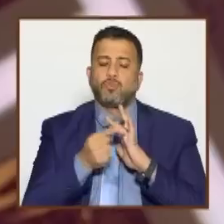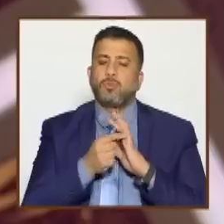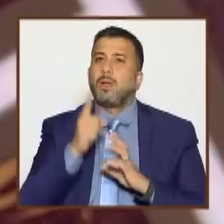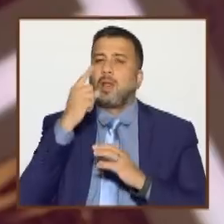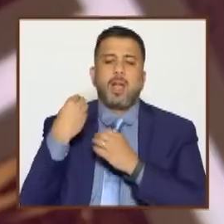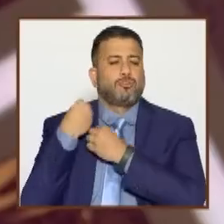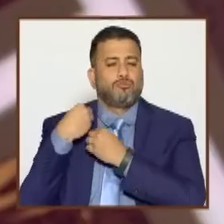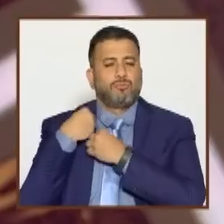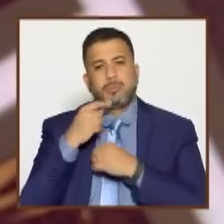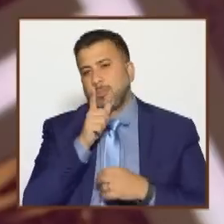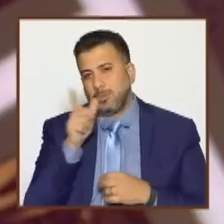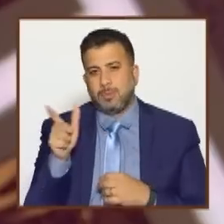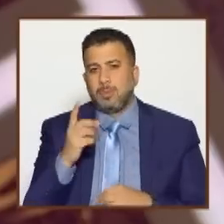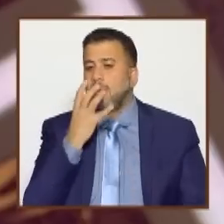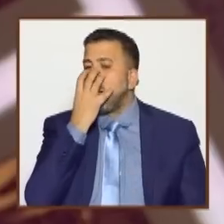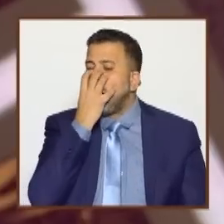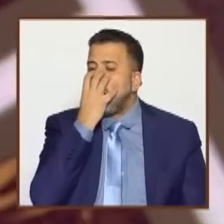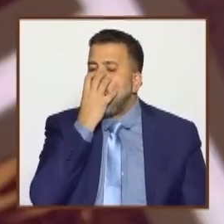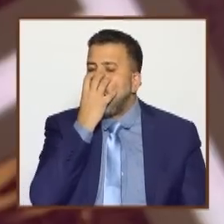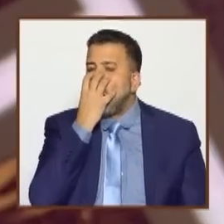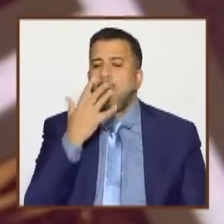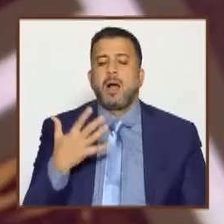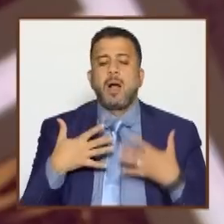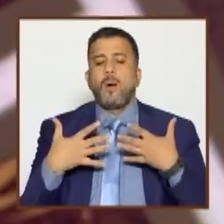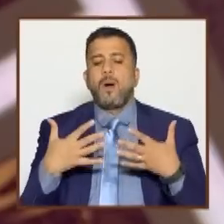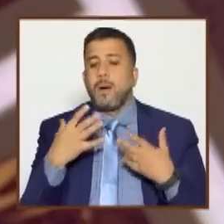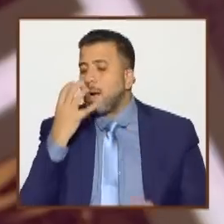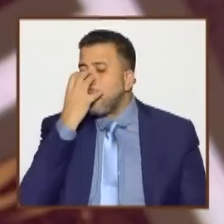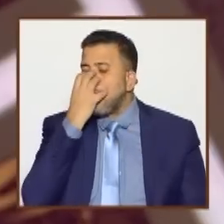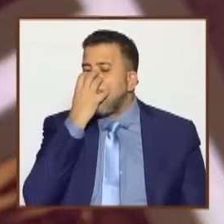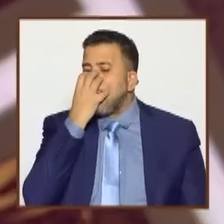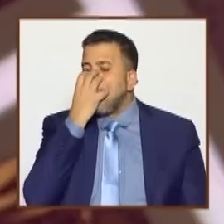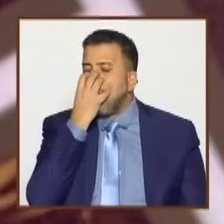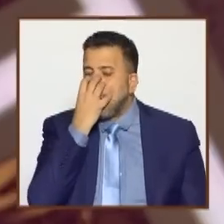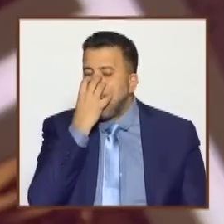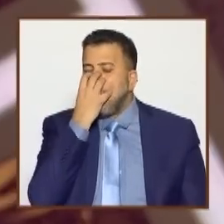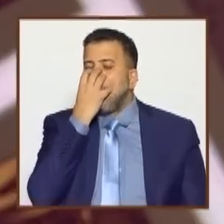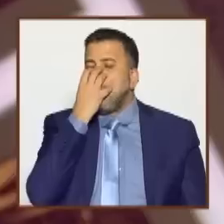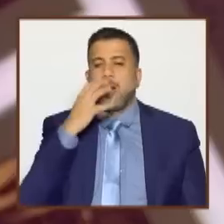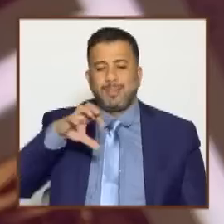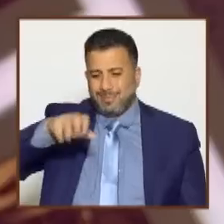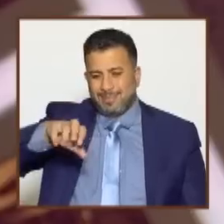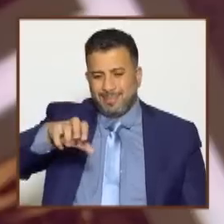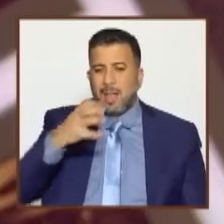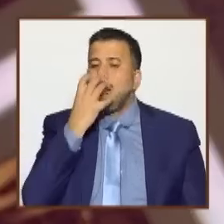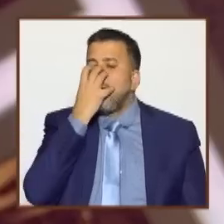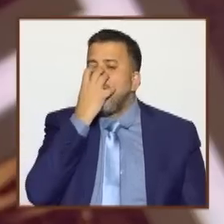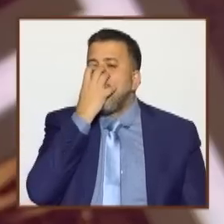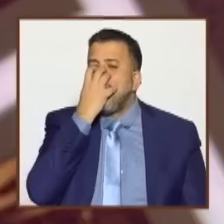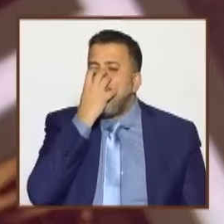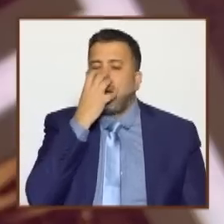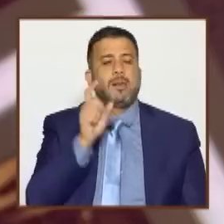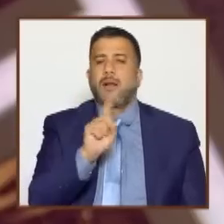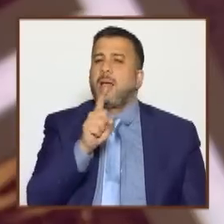اجره بالنسبه للاكسجين الذي يتناوله ويستعمله الصائم لا يفطر، لان